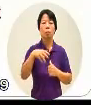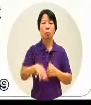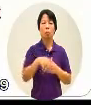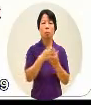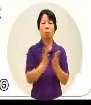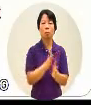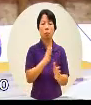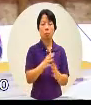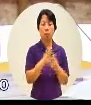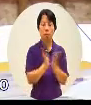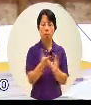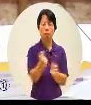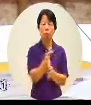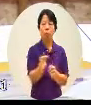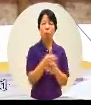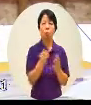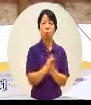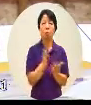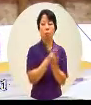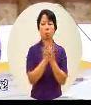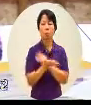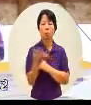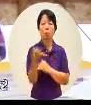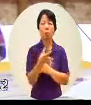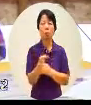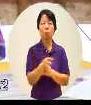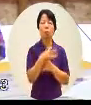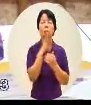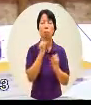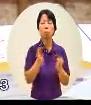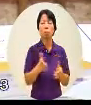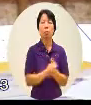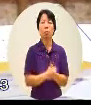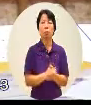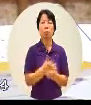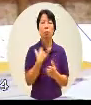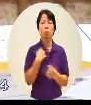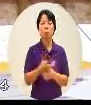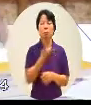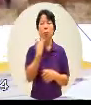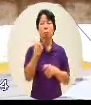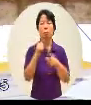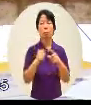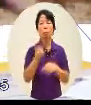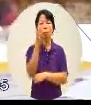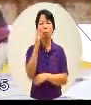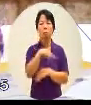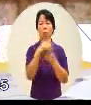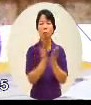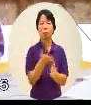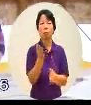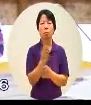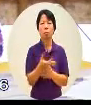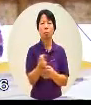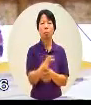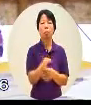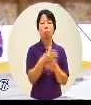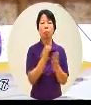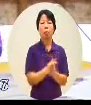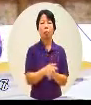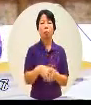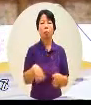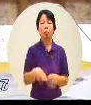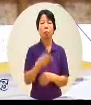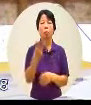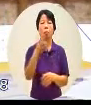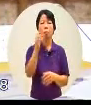就是全部都免费啊，学杂费都免费了，是不是这样？好，公私立的学费都免费了，所以中央编了